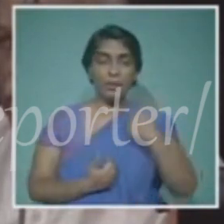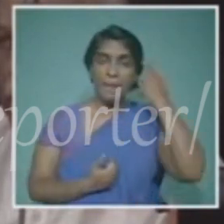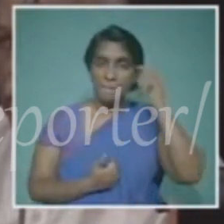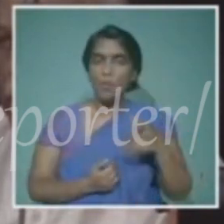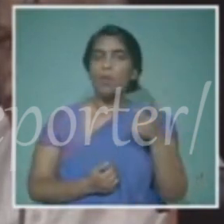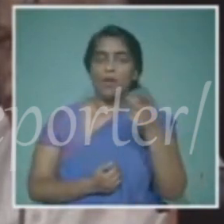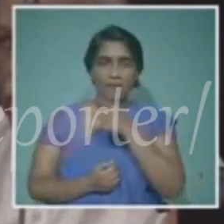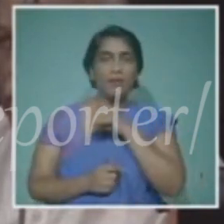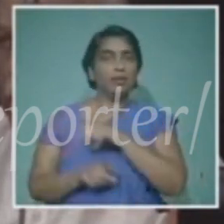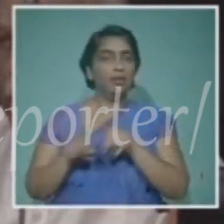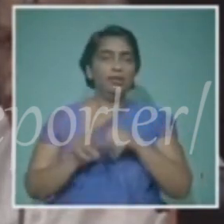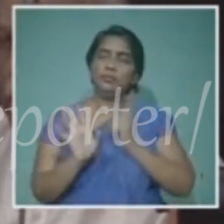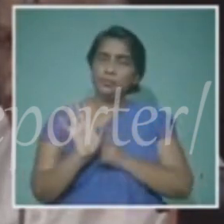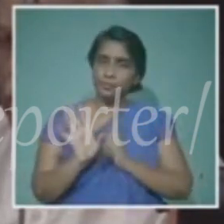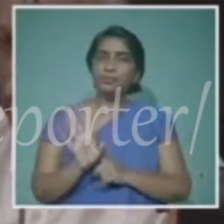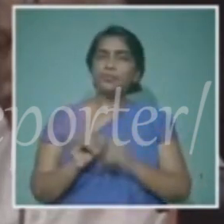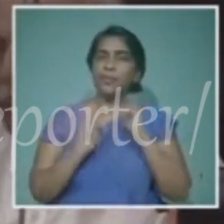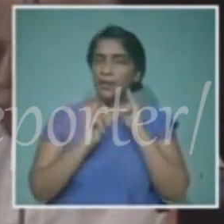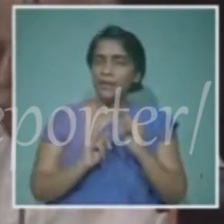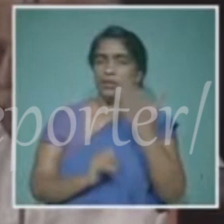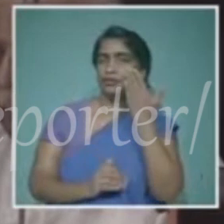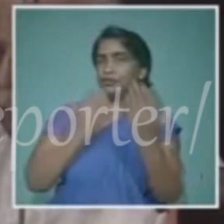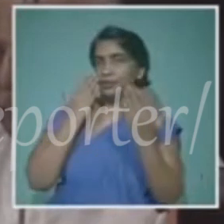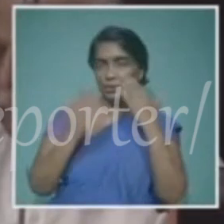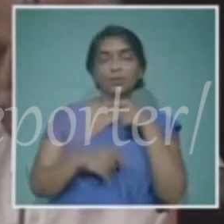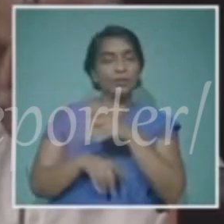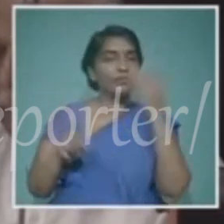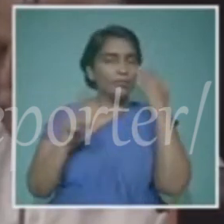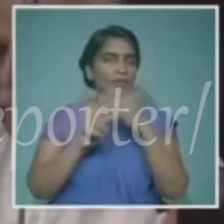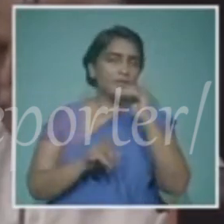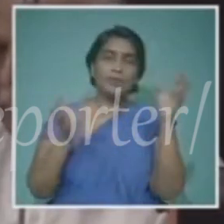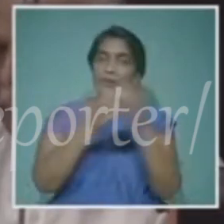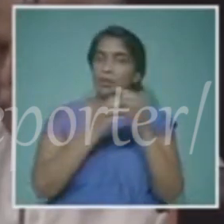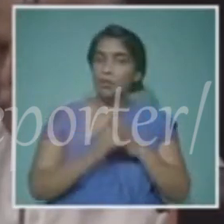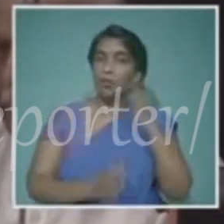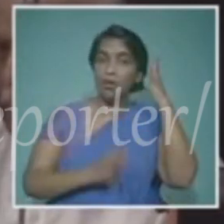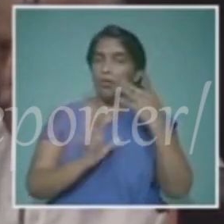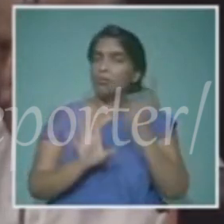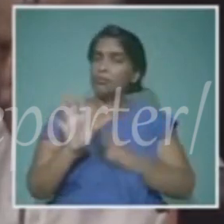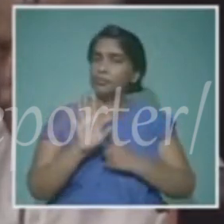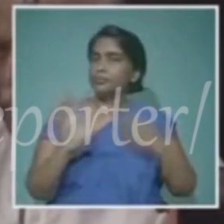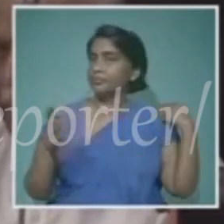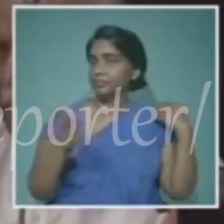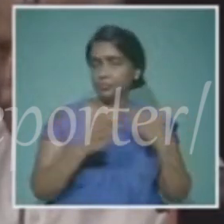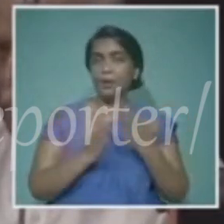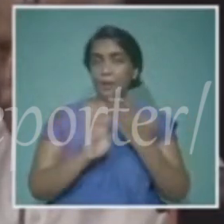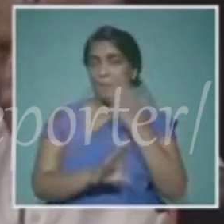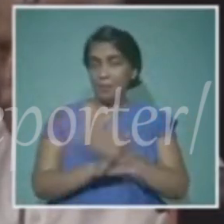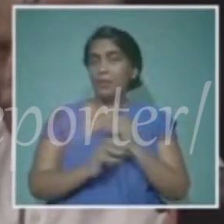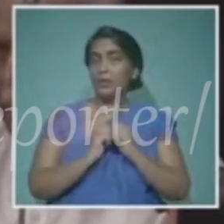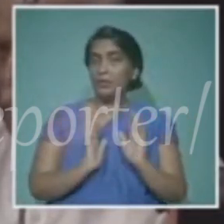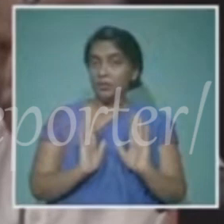අයත් ඉන්නවා. එයා හැමදෙනාම වැරදි විදියට දකිනවා. මේ සමහර කණ්ඩායම් ලෝකයේ දශක ගණනාවකට කලින්